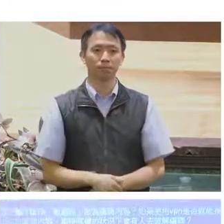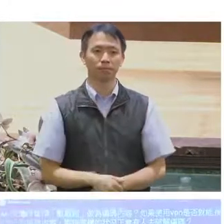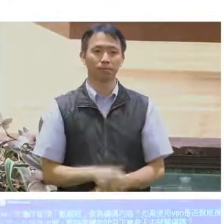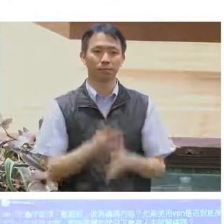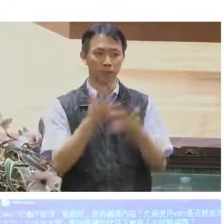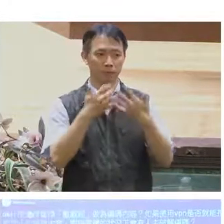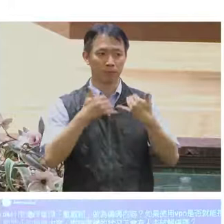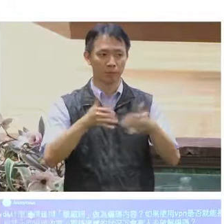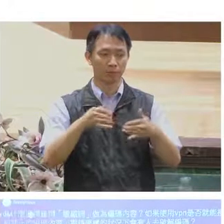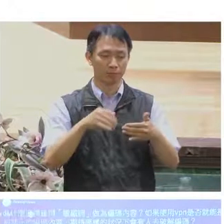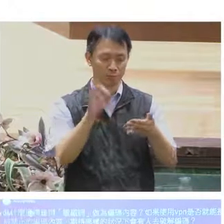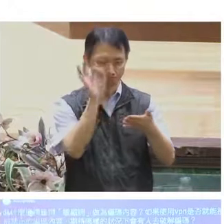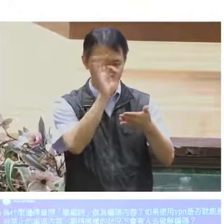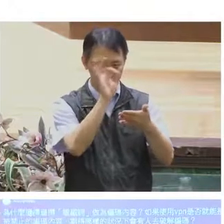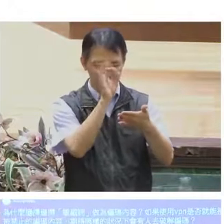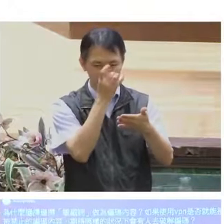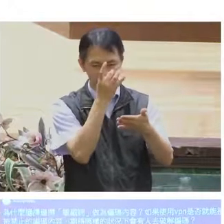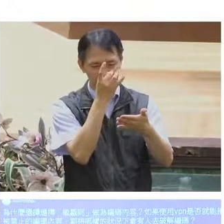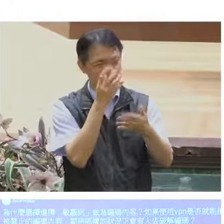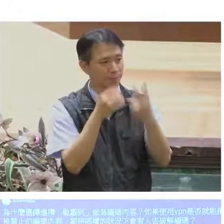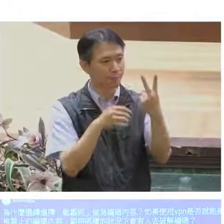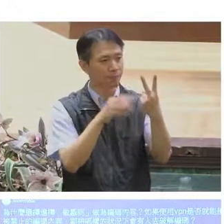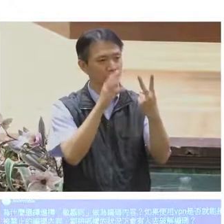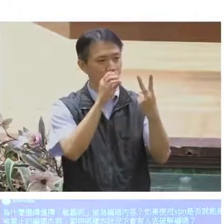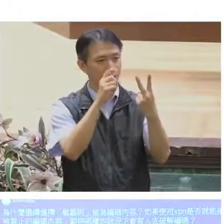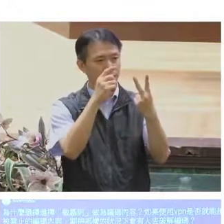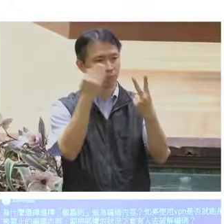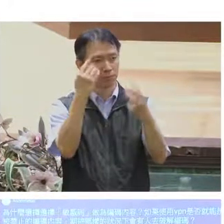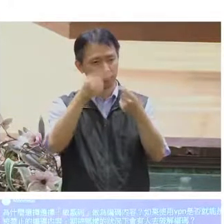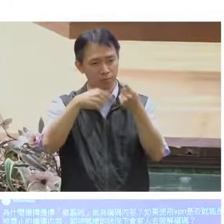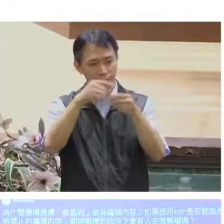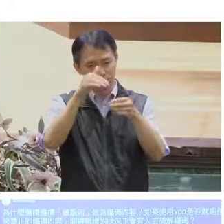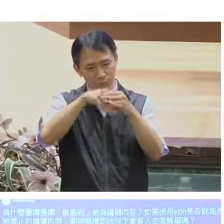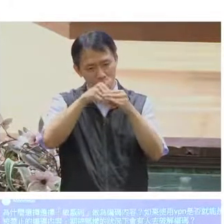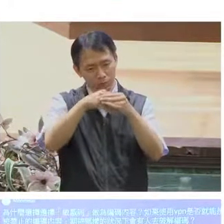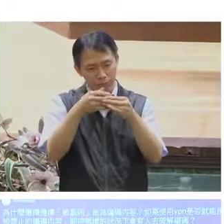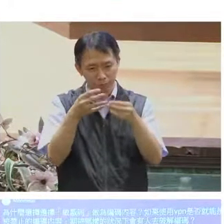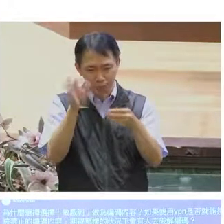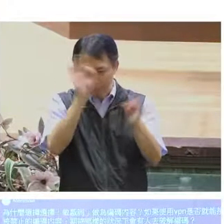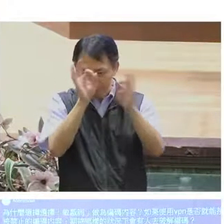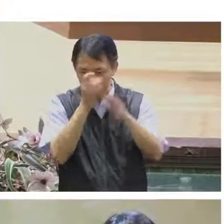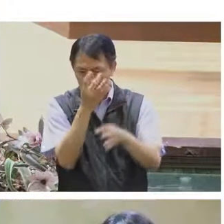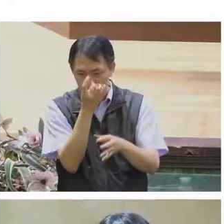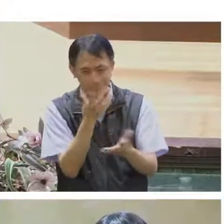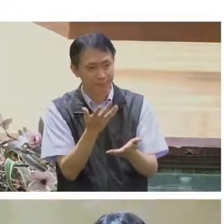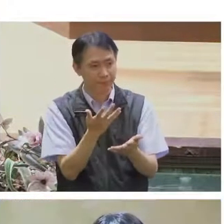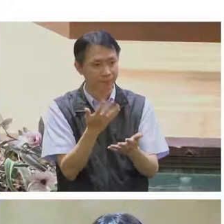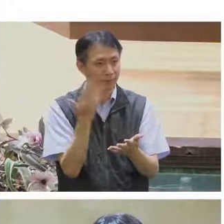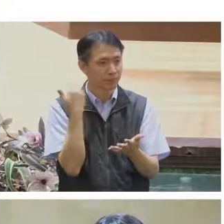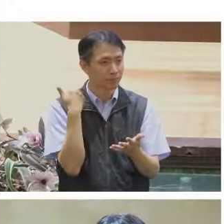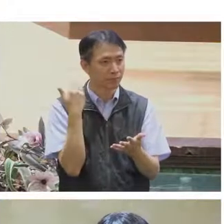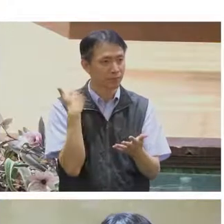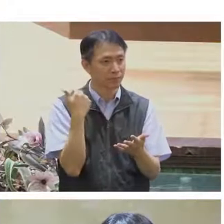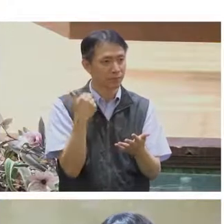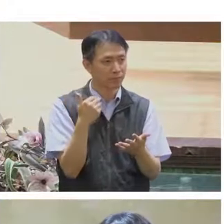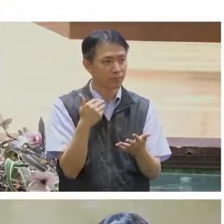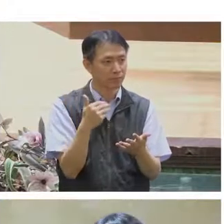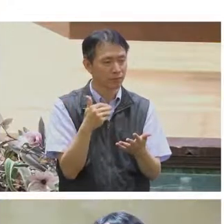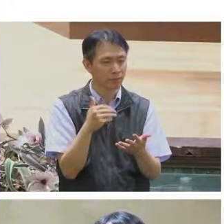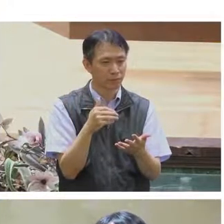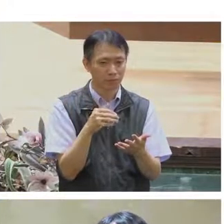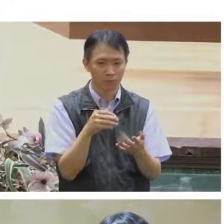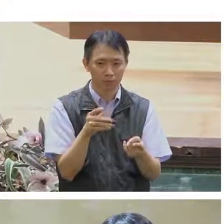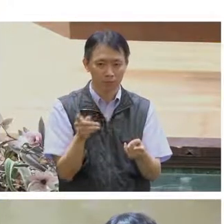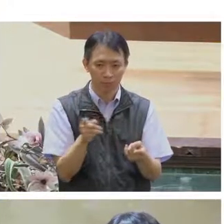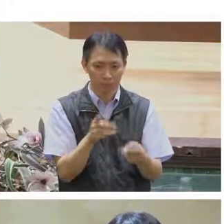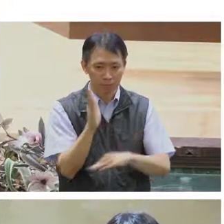上好像几乎查不到2019那次投票的资料，是比如说选择已经自主选择保